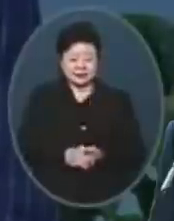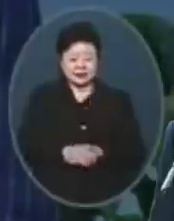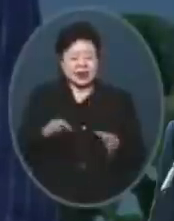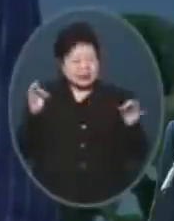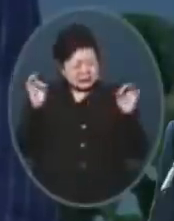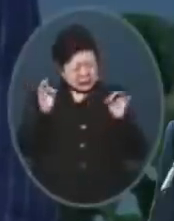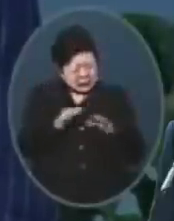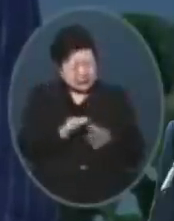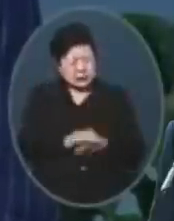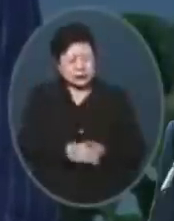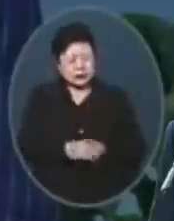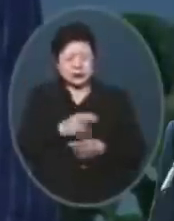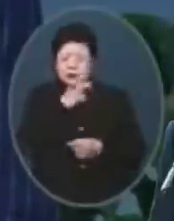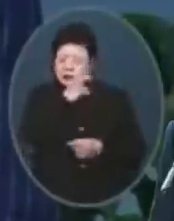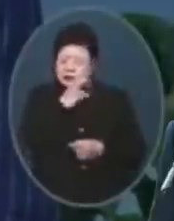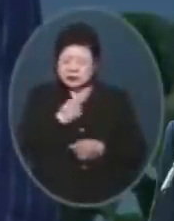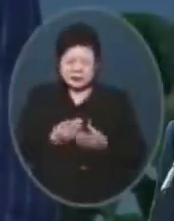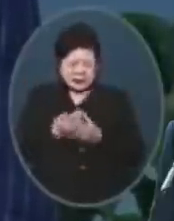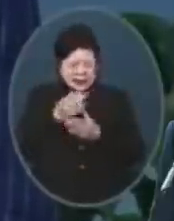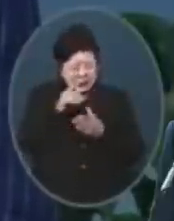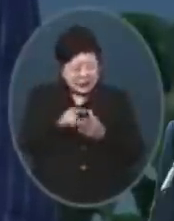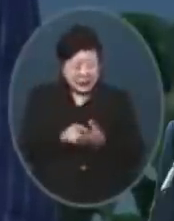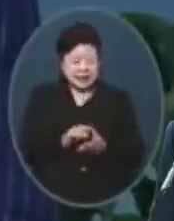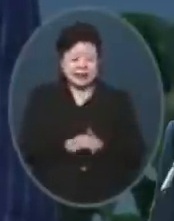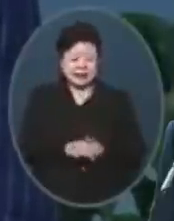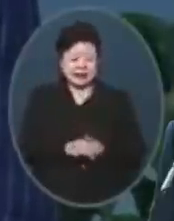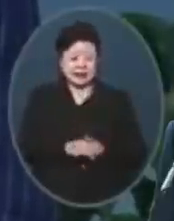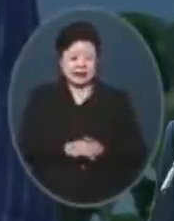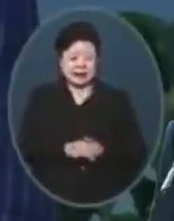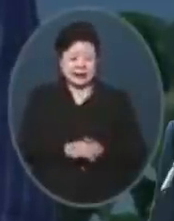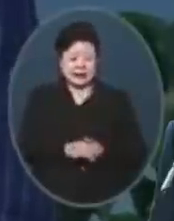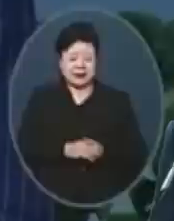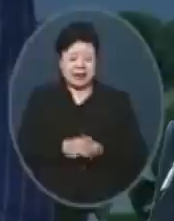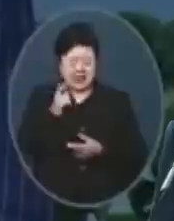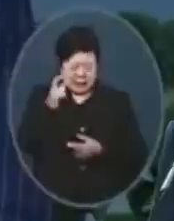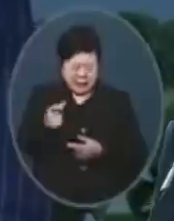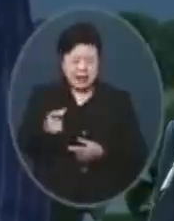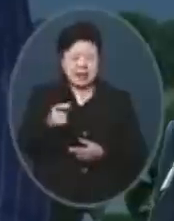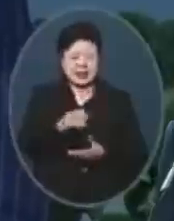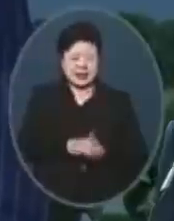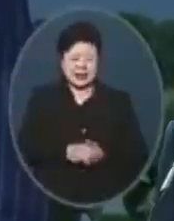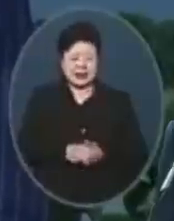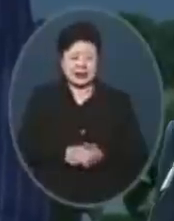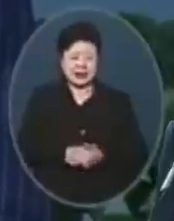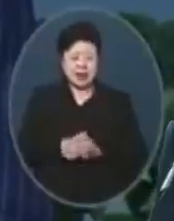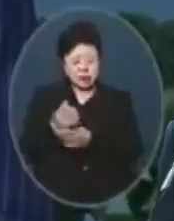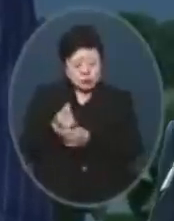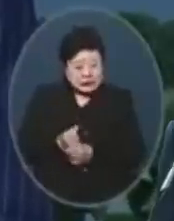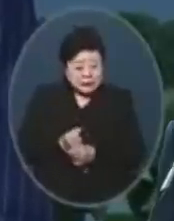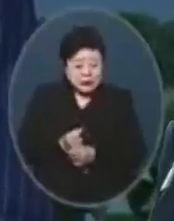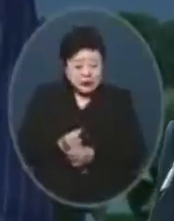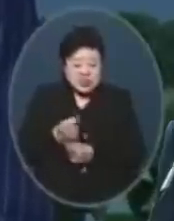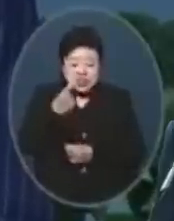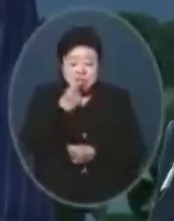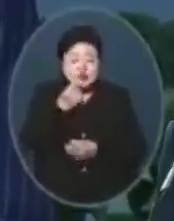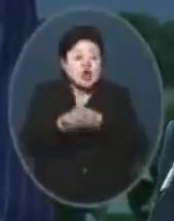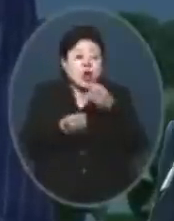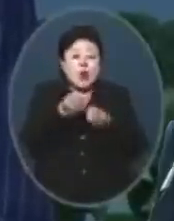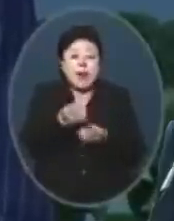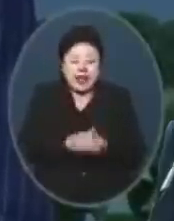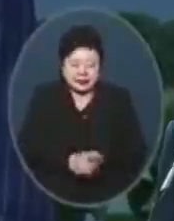사라지고 의심이 들어오는데 이를 막고 강하게 붙드는 것은 입술의